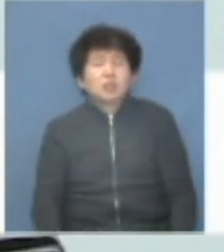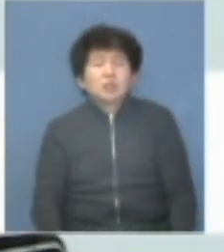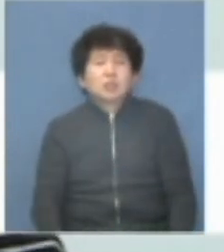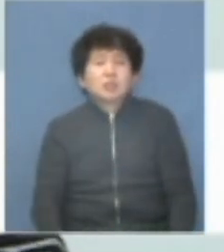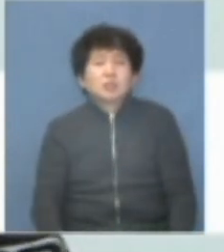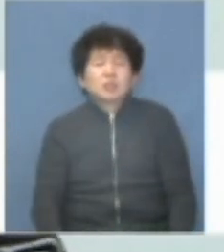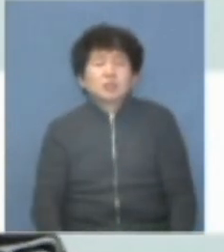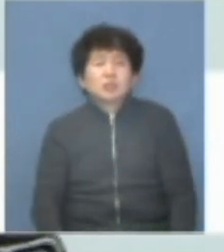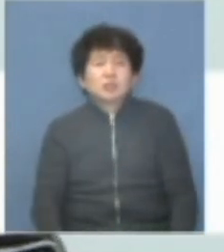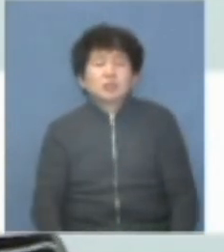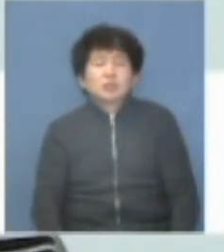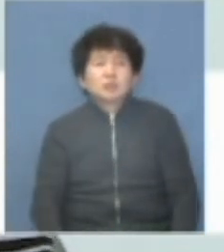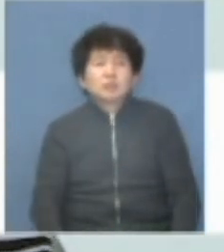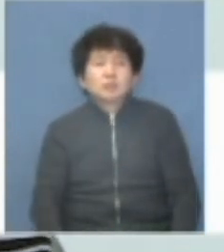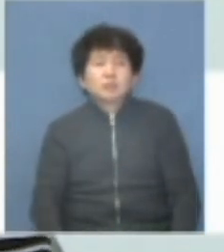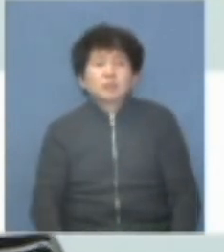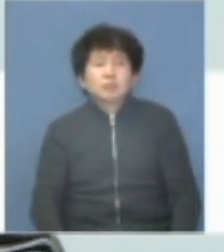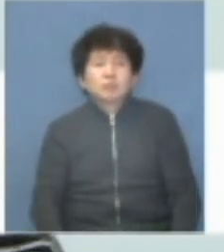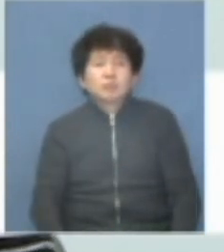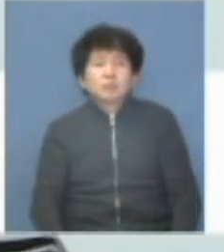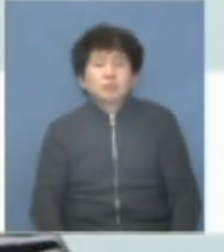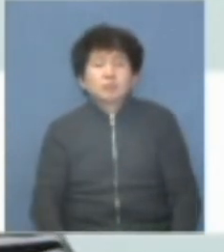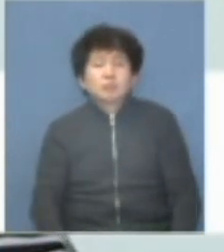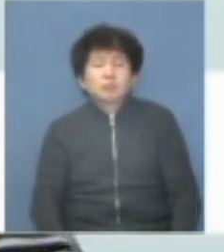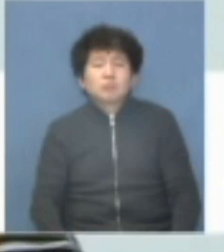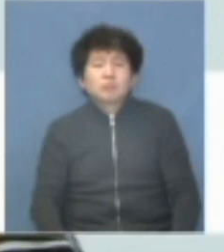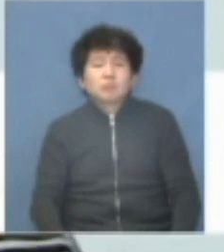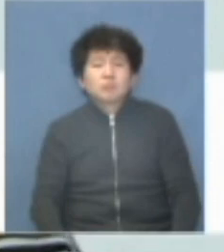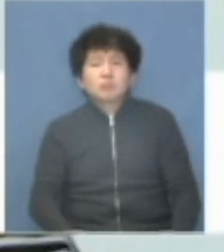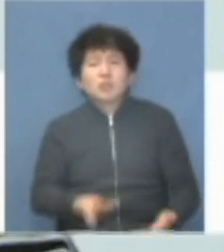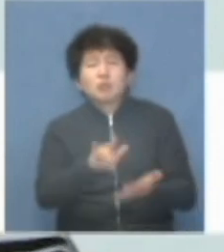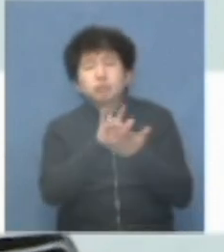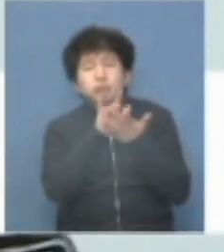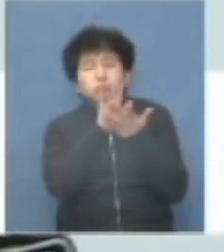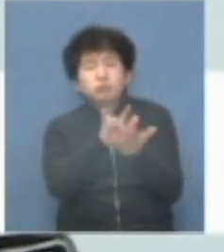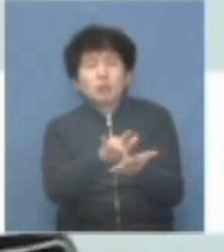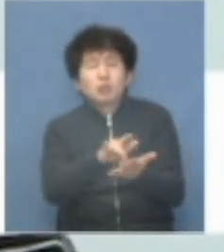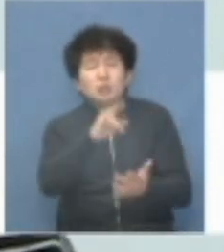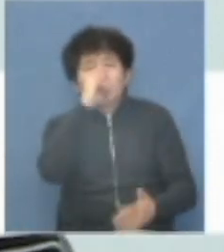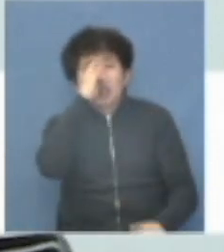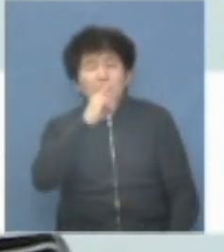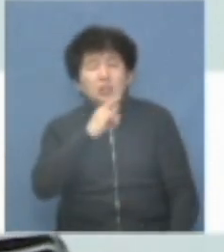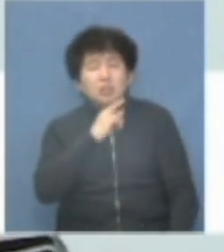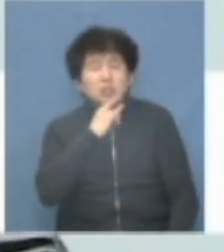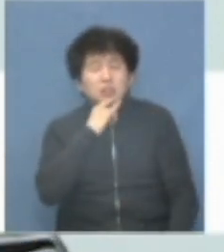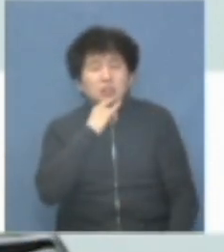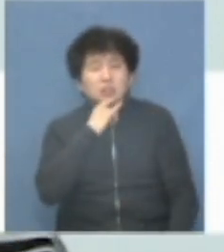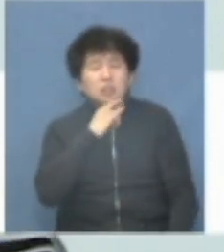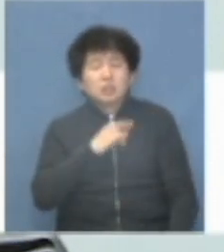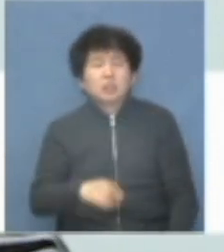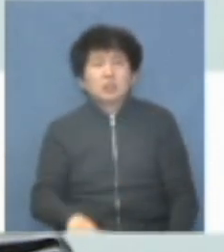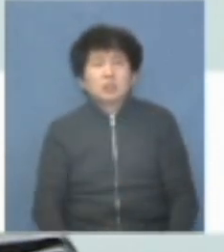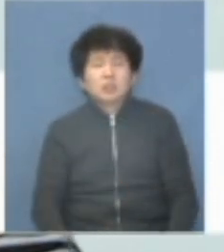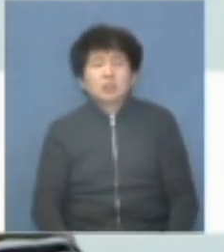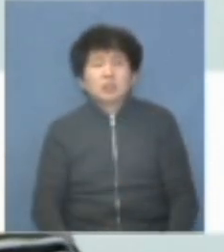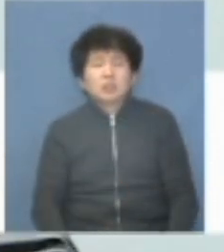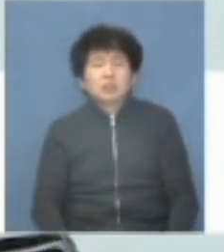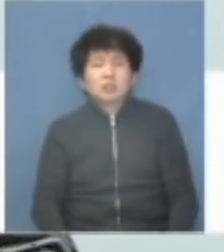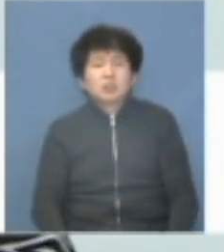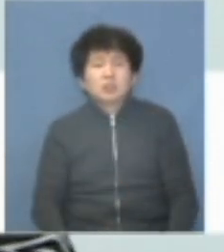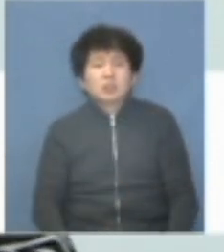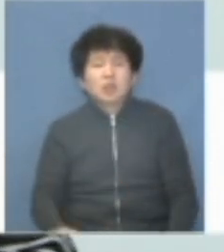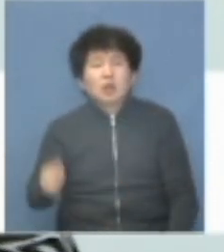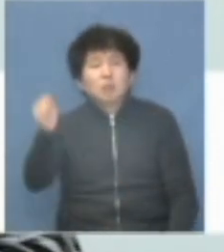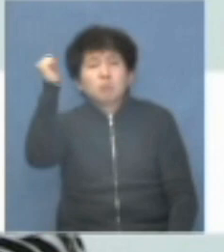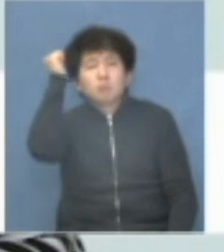ел таным дейді ғой, жаңағы туристерге Қазақтың керемет кең байтақ жерлерін, керемет